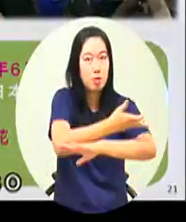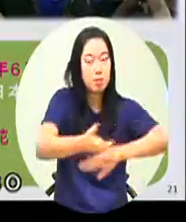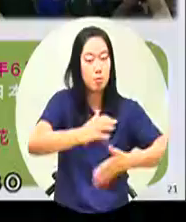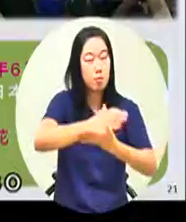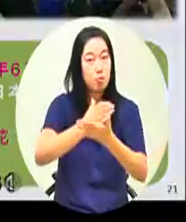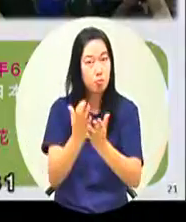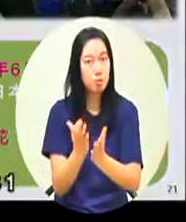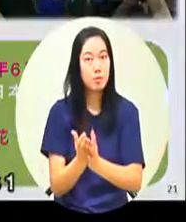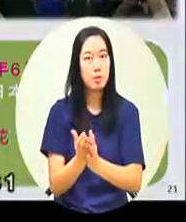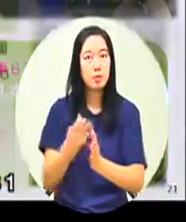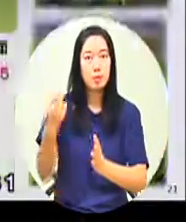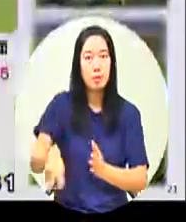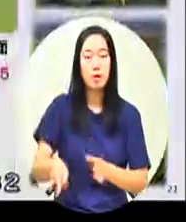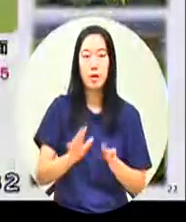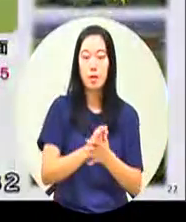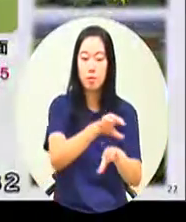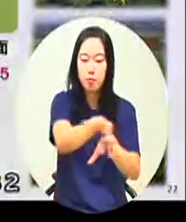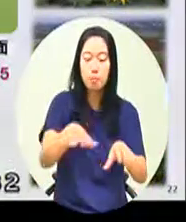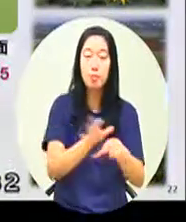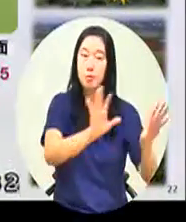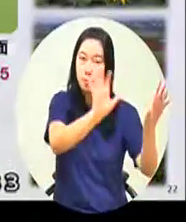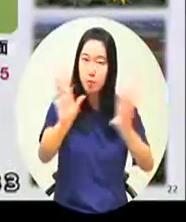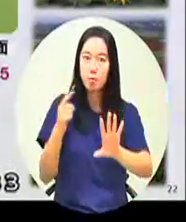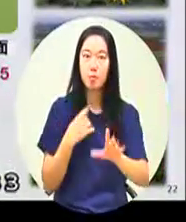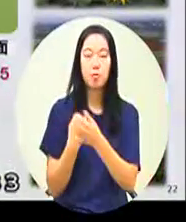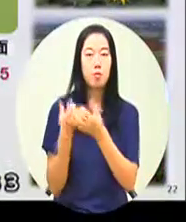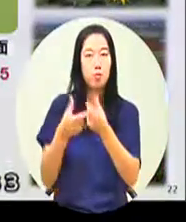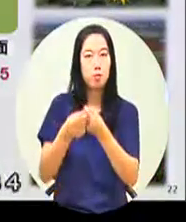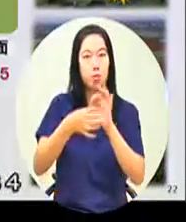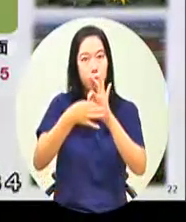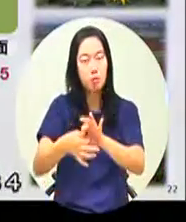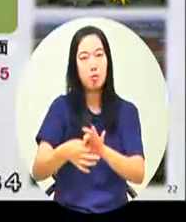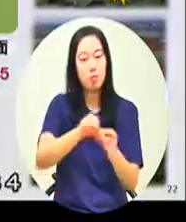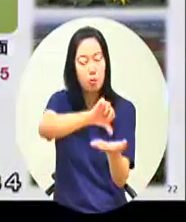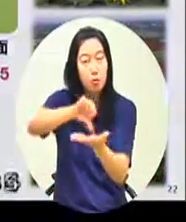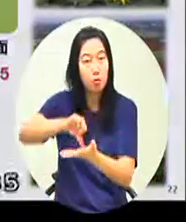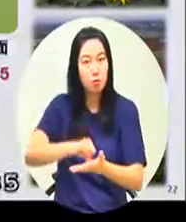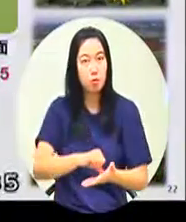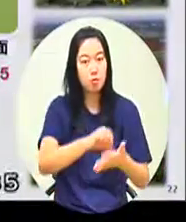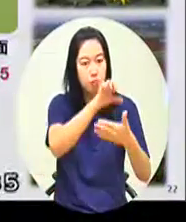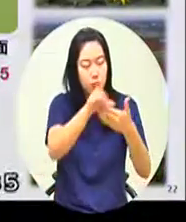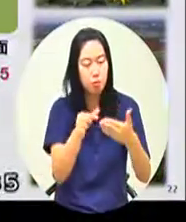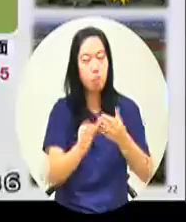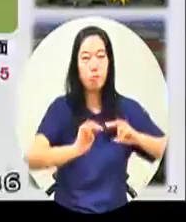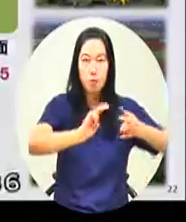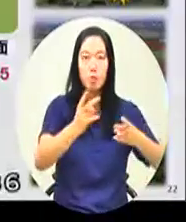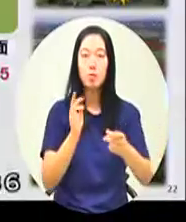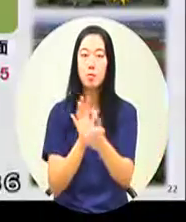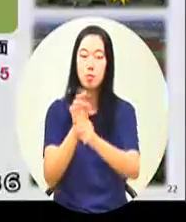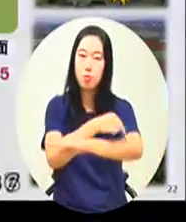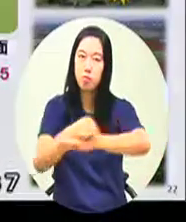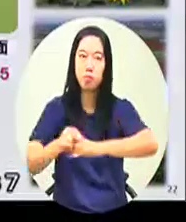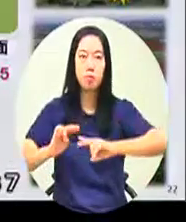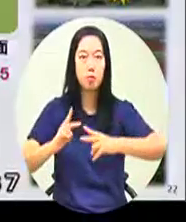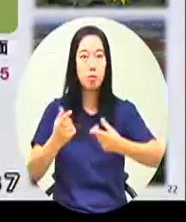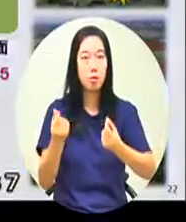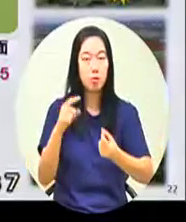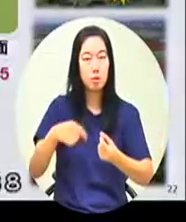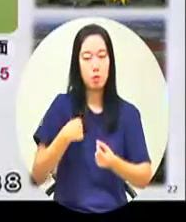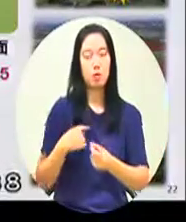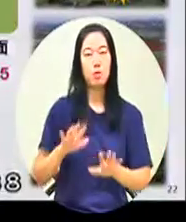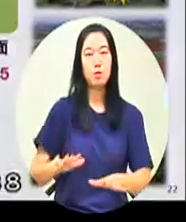另外在景观作物方面呢，我们也持续呢调整耕作的制度，然后活化农地的政策呢，那么经由我们的努